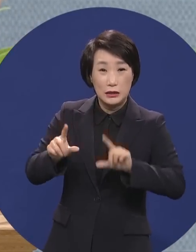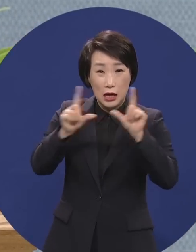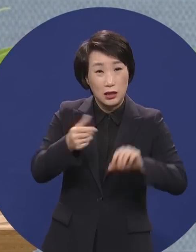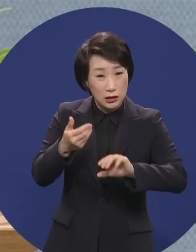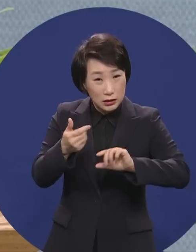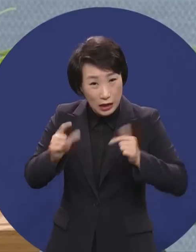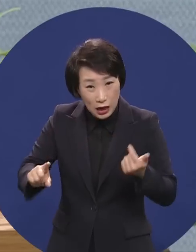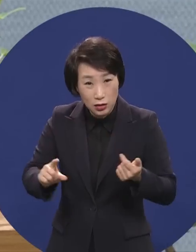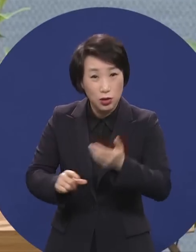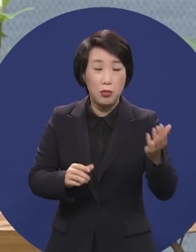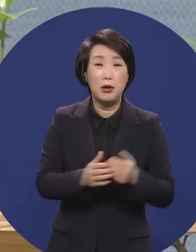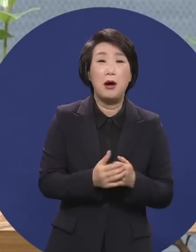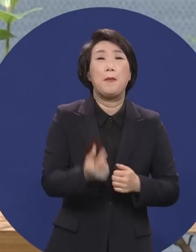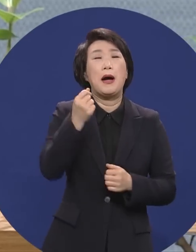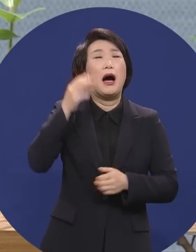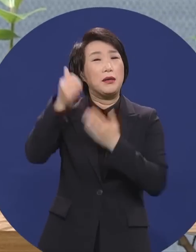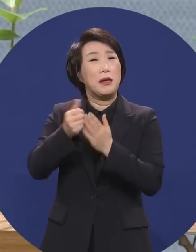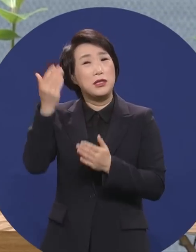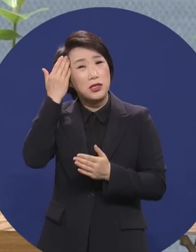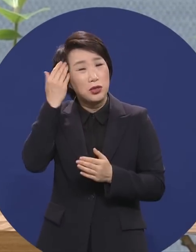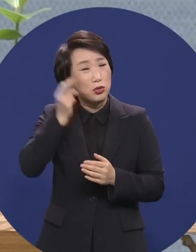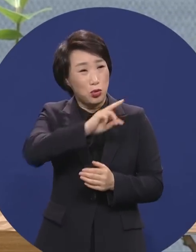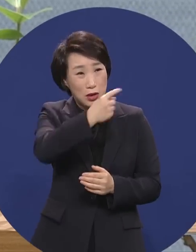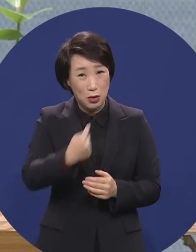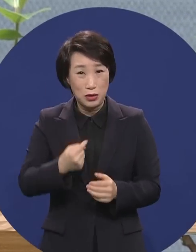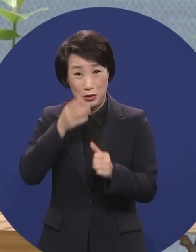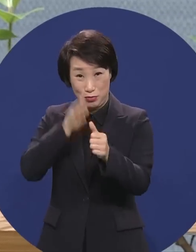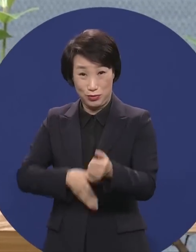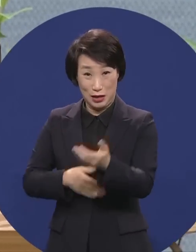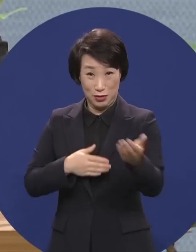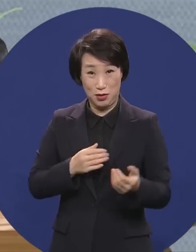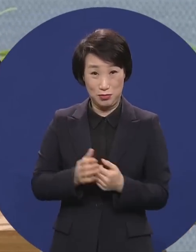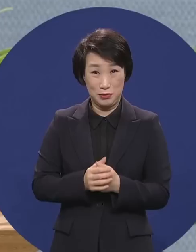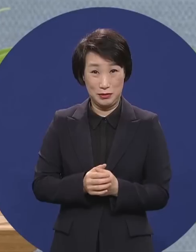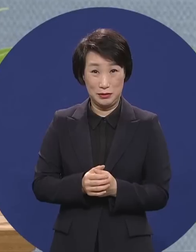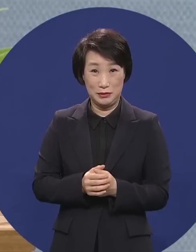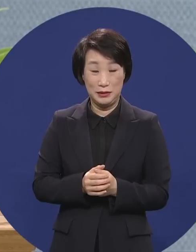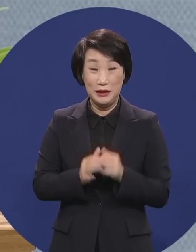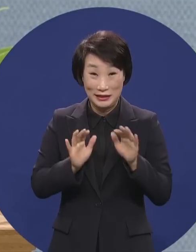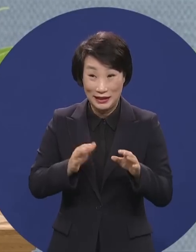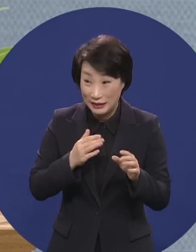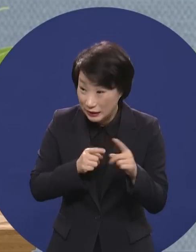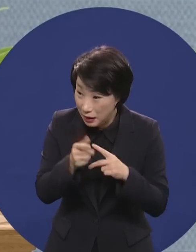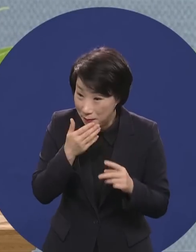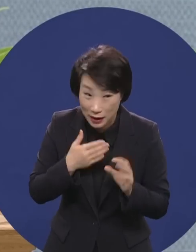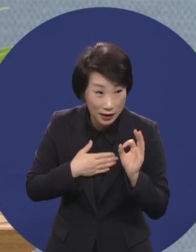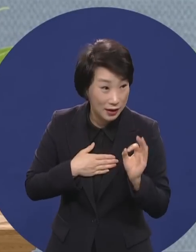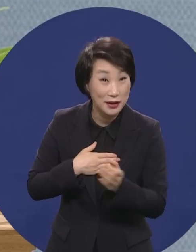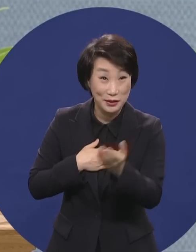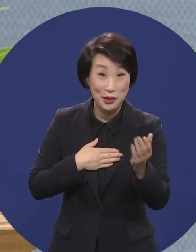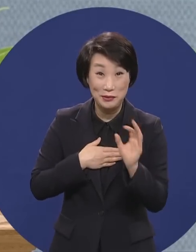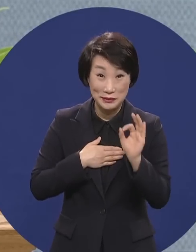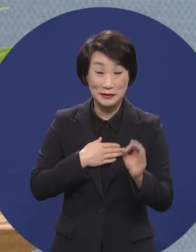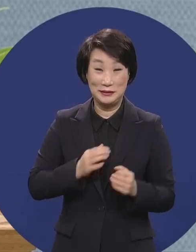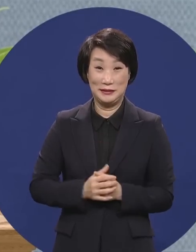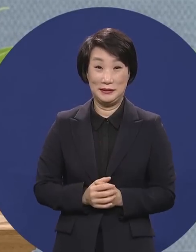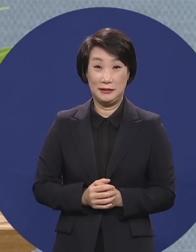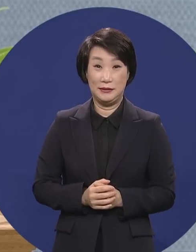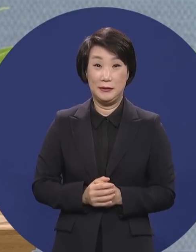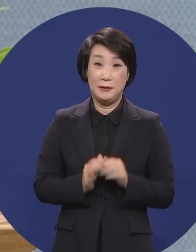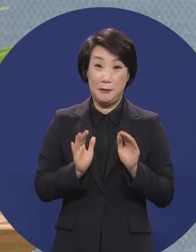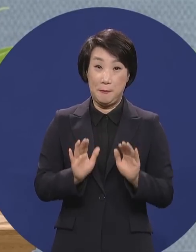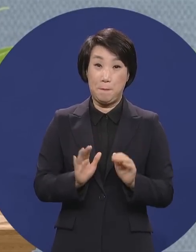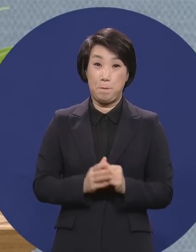하나님의 지식으로 돌아와야 된다. 지성으로 돌아와야 된다 이 말이에요. 이해가 됩니까?